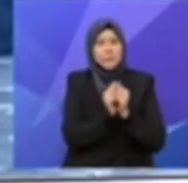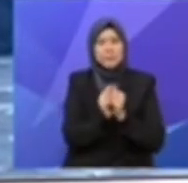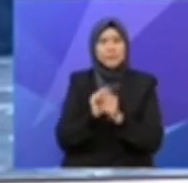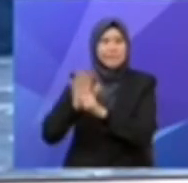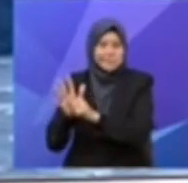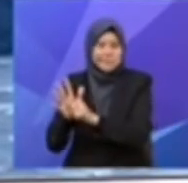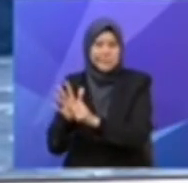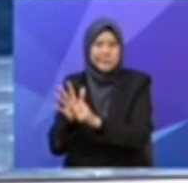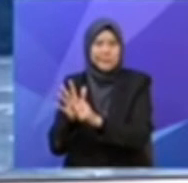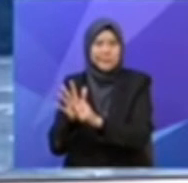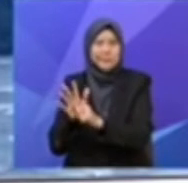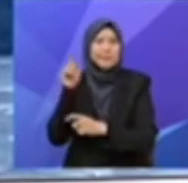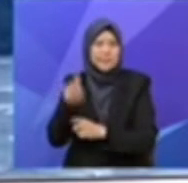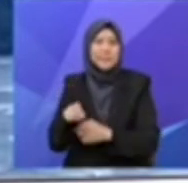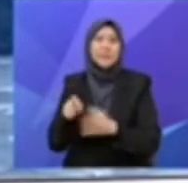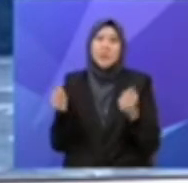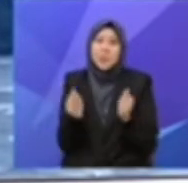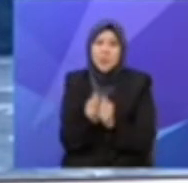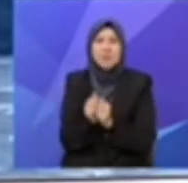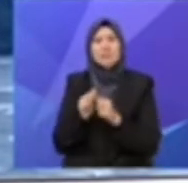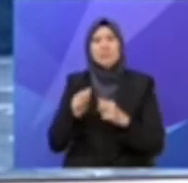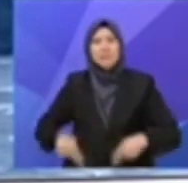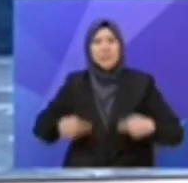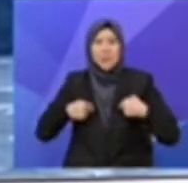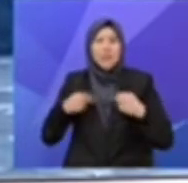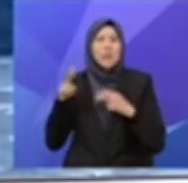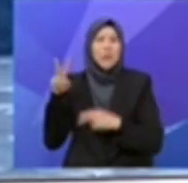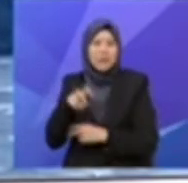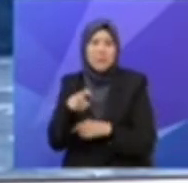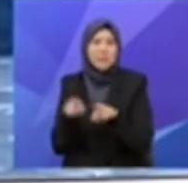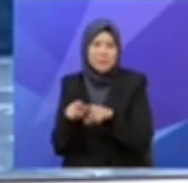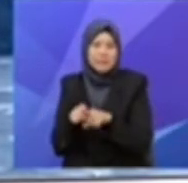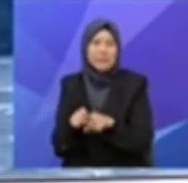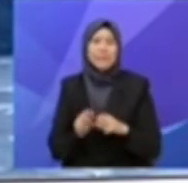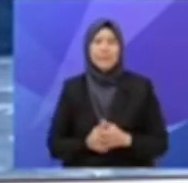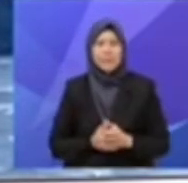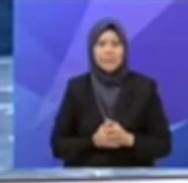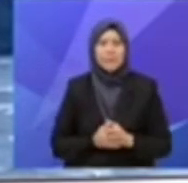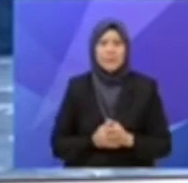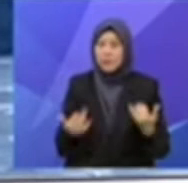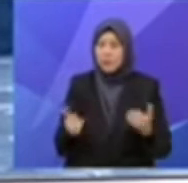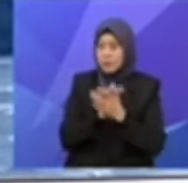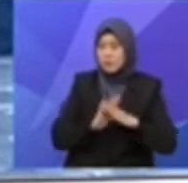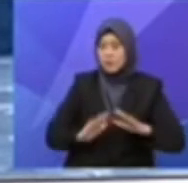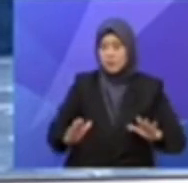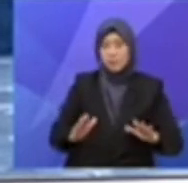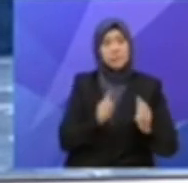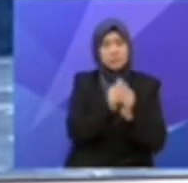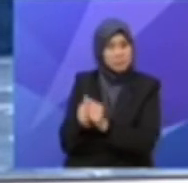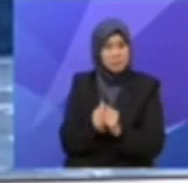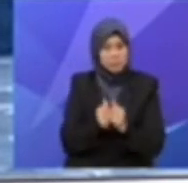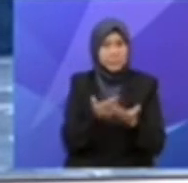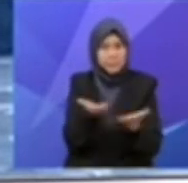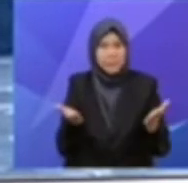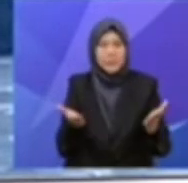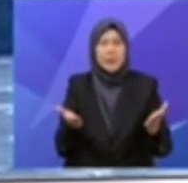nanti lihat believix copy nanti jadi untuk keselamatan kita Semoga kita